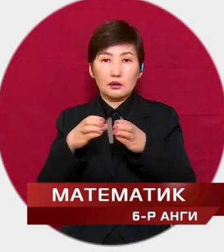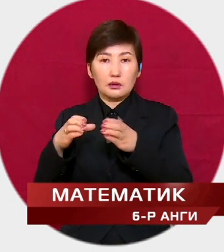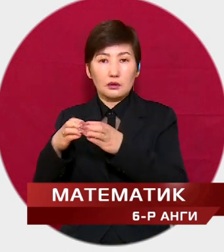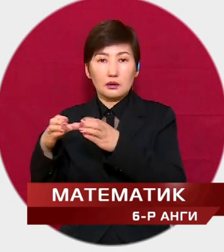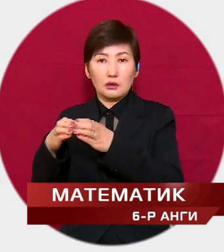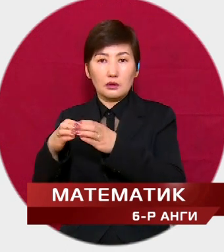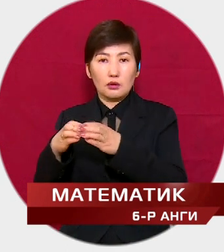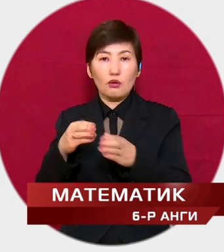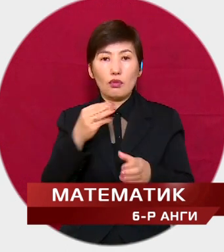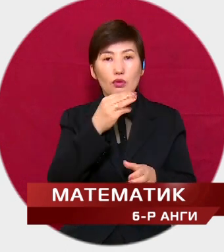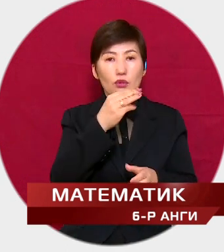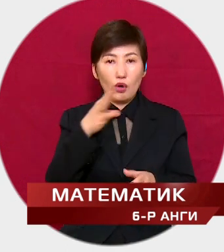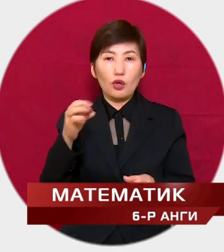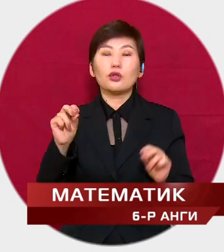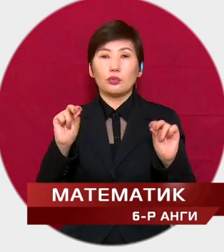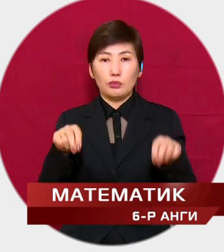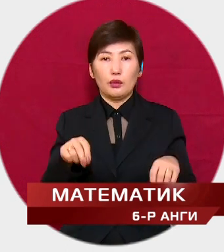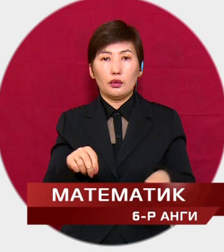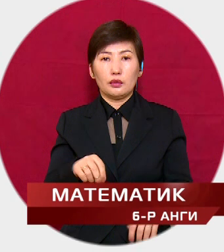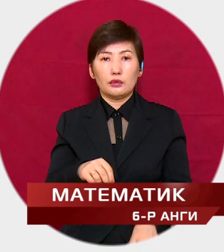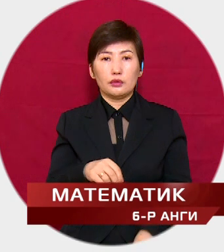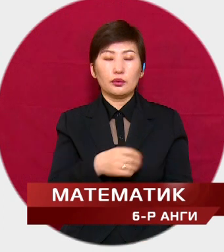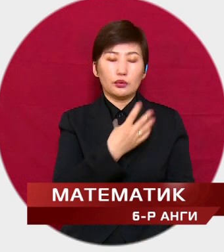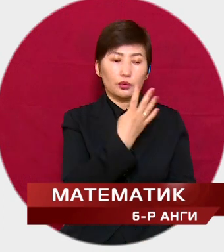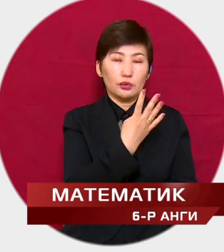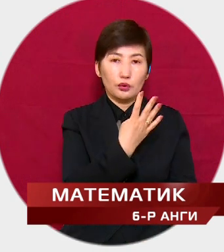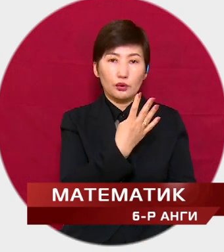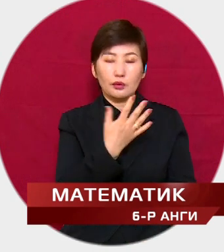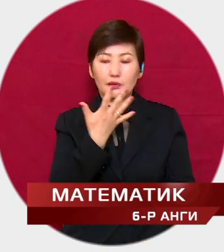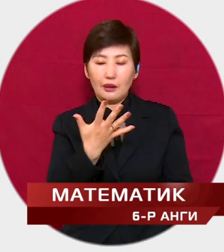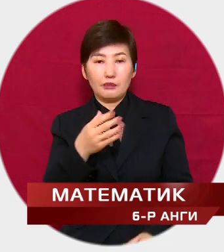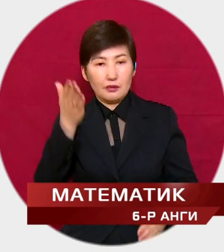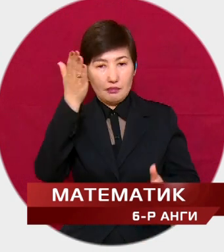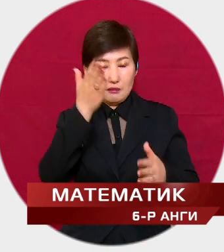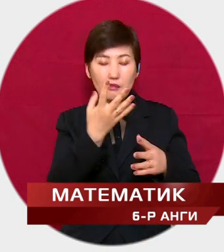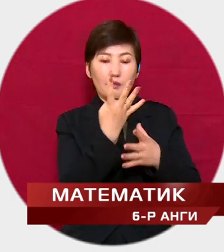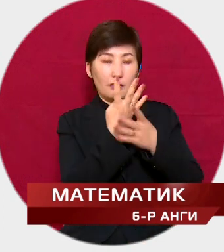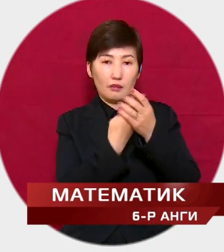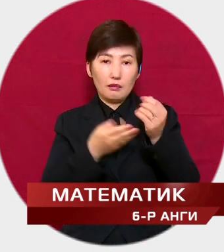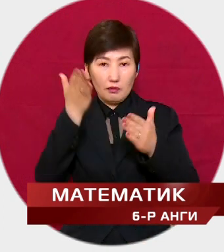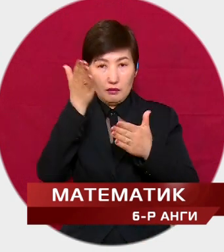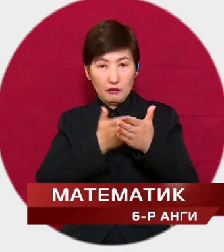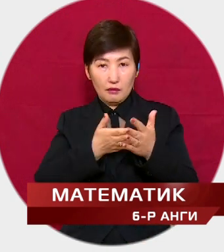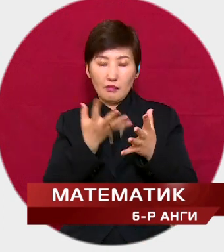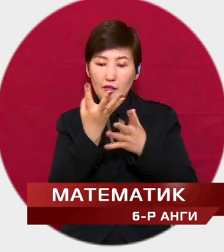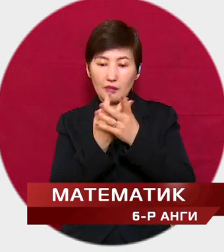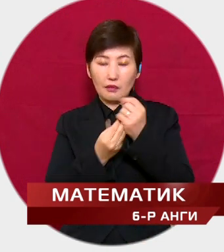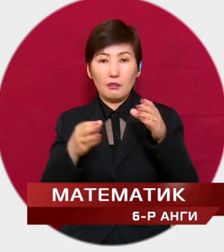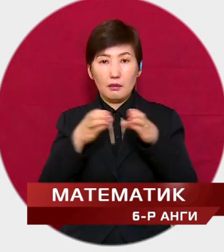тоолдог байх нь 4 босоо зураас за 5 дахь зураасыг ингээд дашуу хөндлөн байдлаар бид нар тэмдэглээд харуулчихна. За одоо